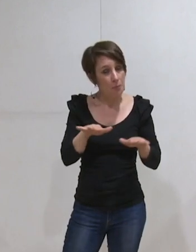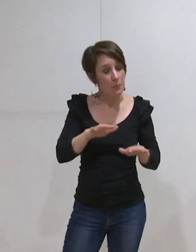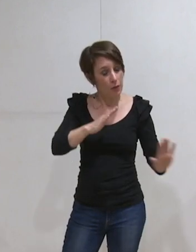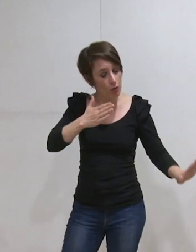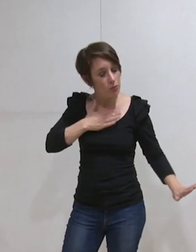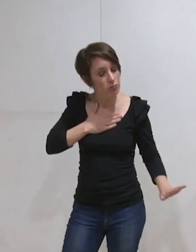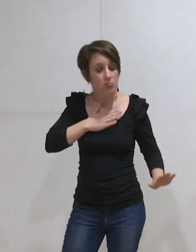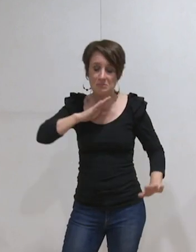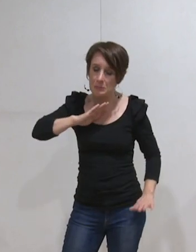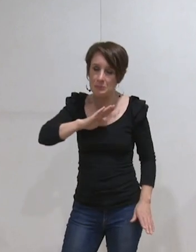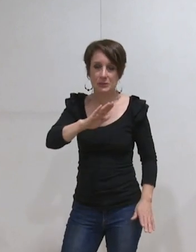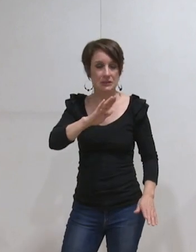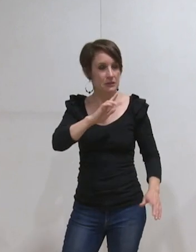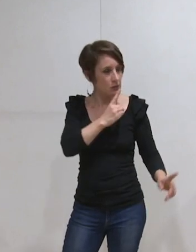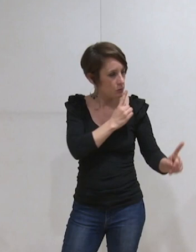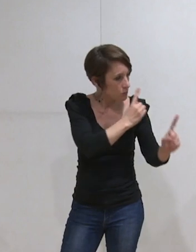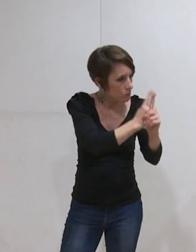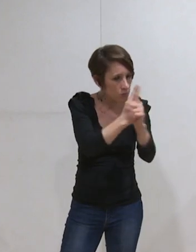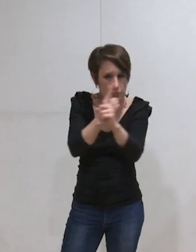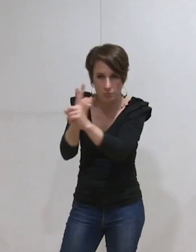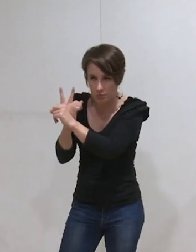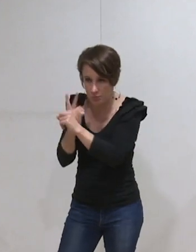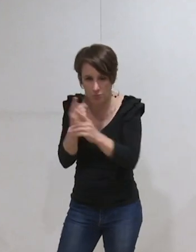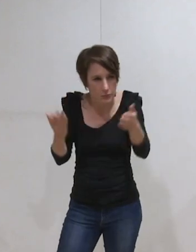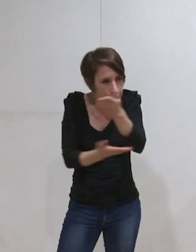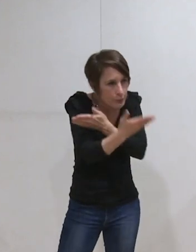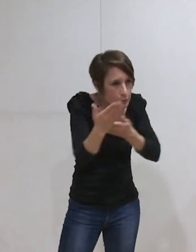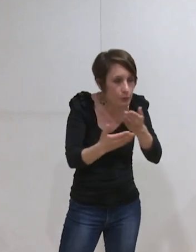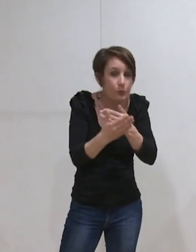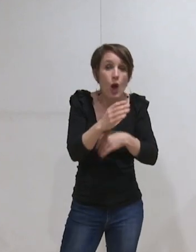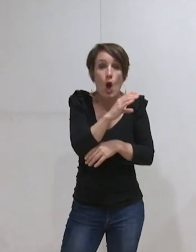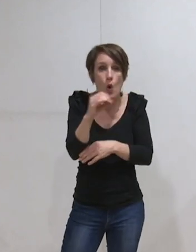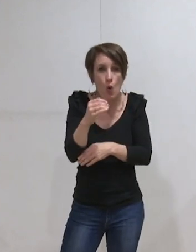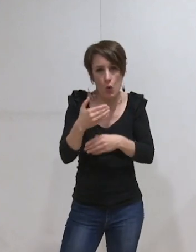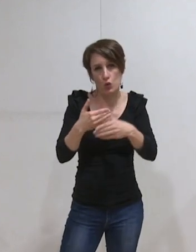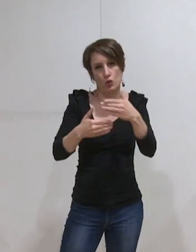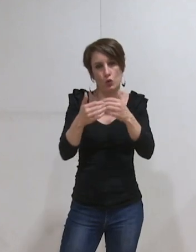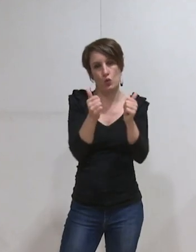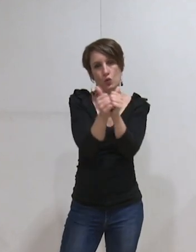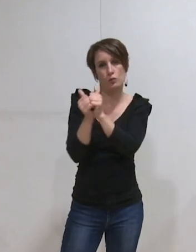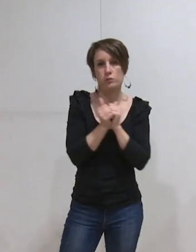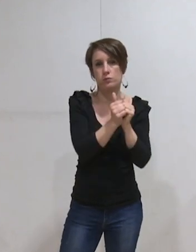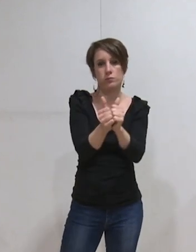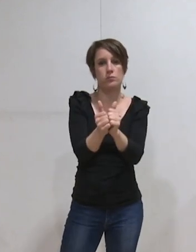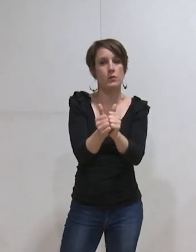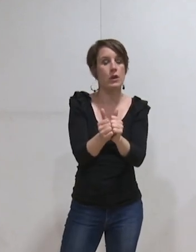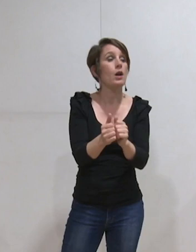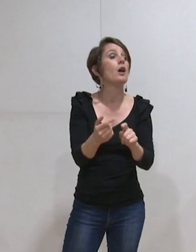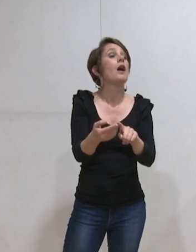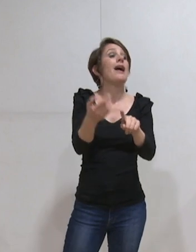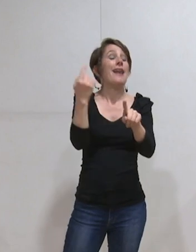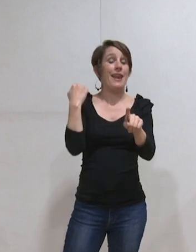concertation et de la coconstruction puisque je vous ai cité déjà la dernière fois en